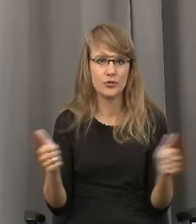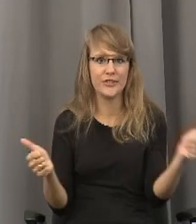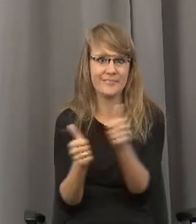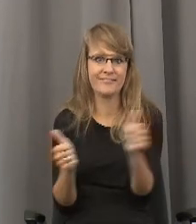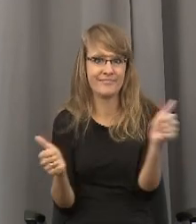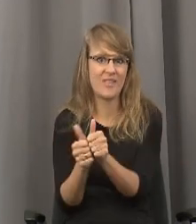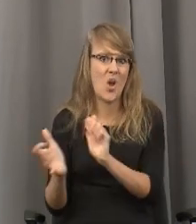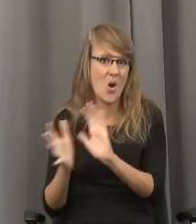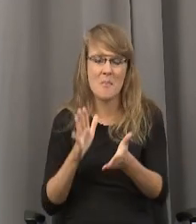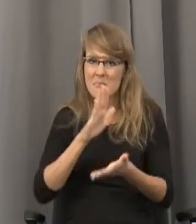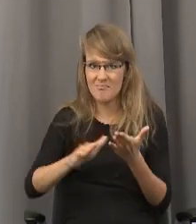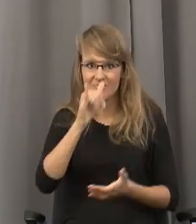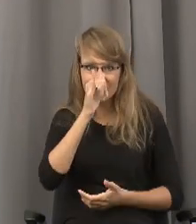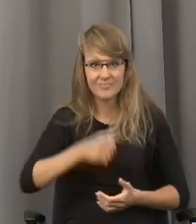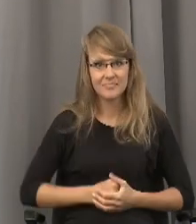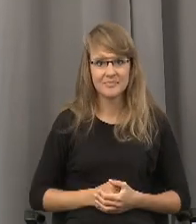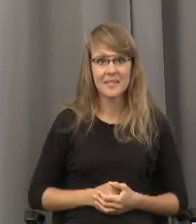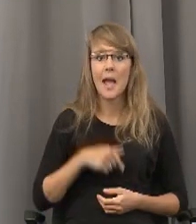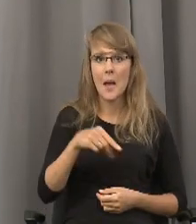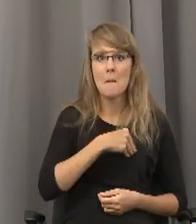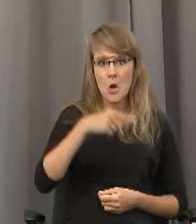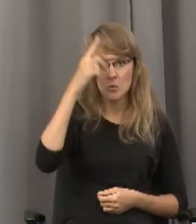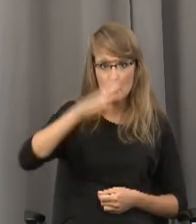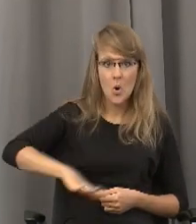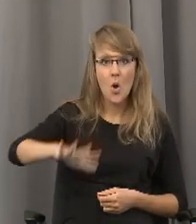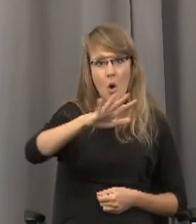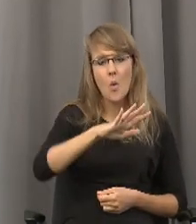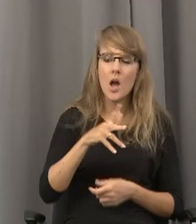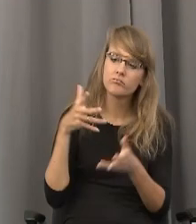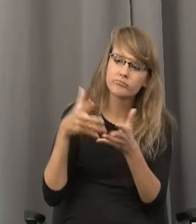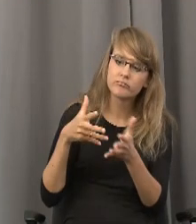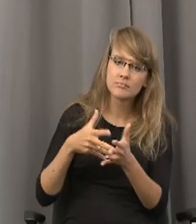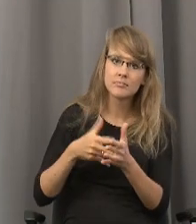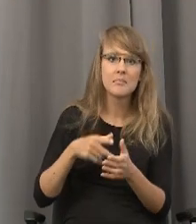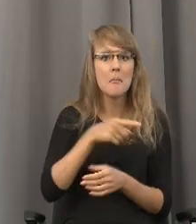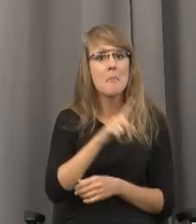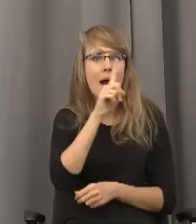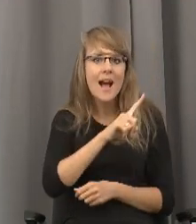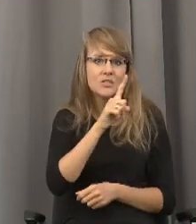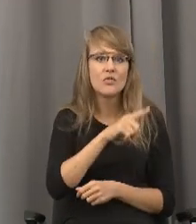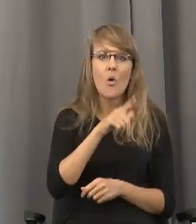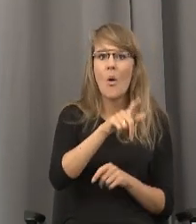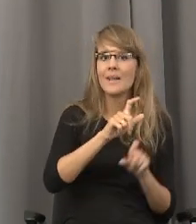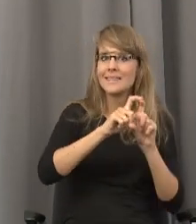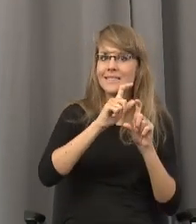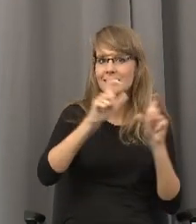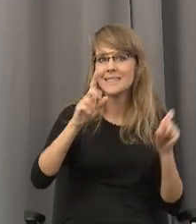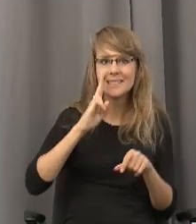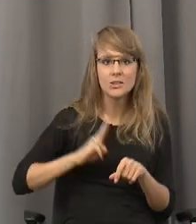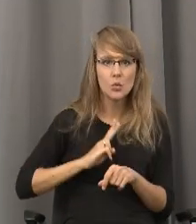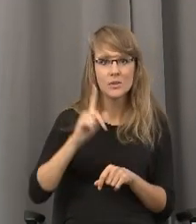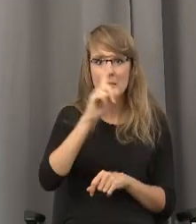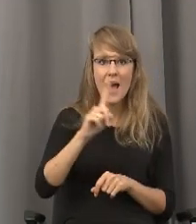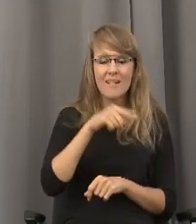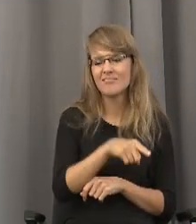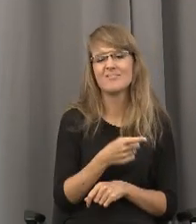więcej, według wyników badania społecznego w polskim społeczeństwie przeważa opinia, że państwo oraz instytucje publiczne nie są dostatecznym